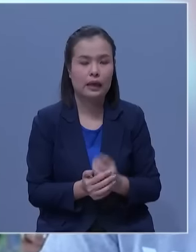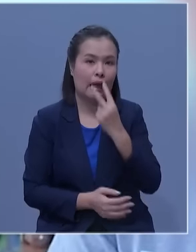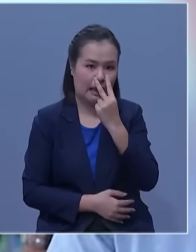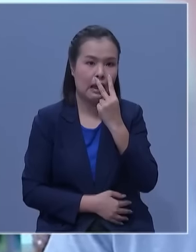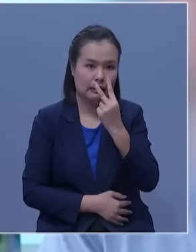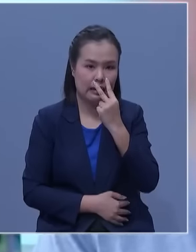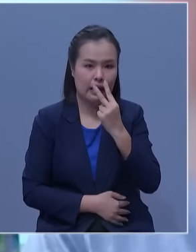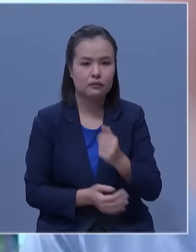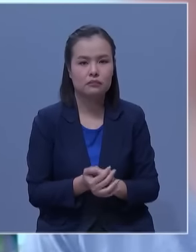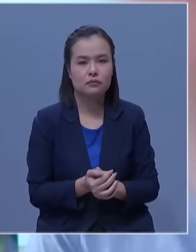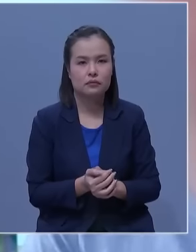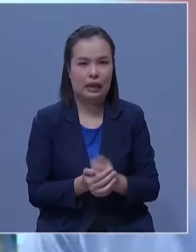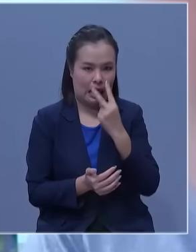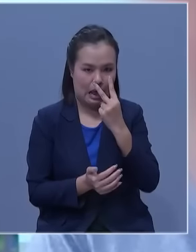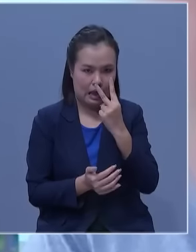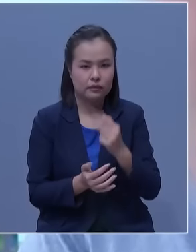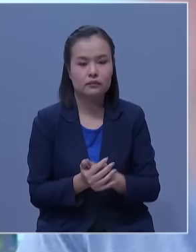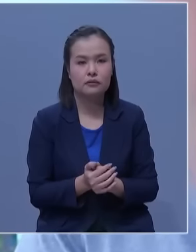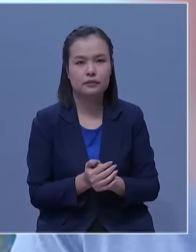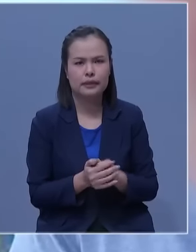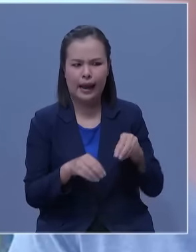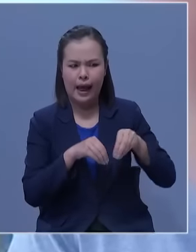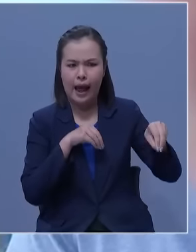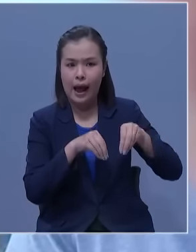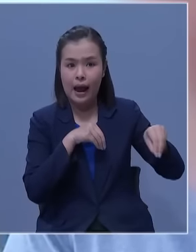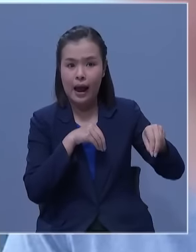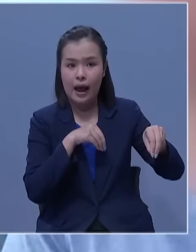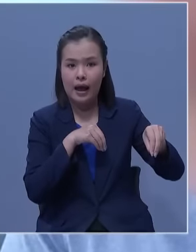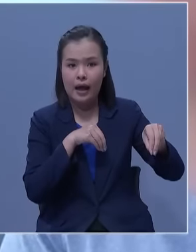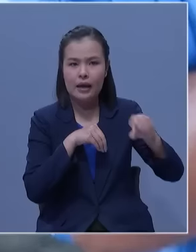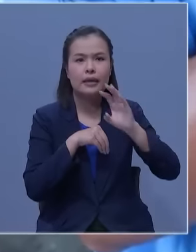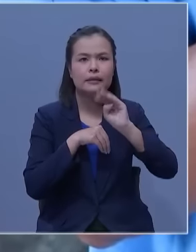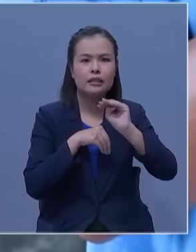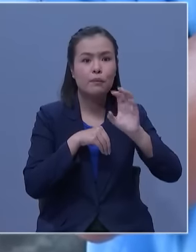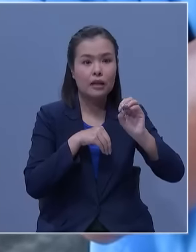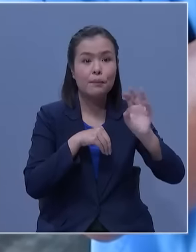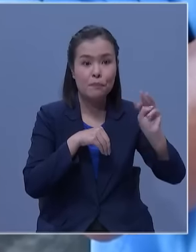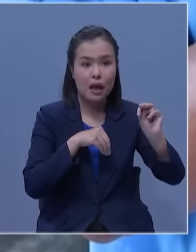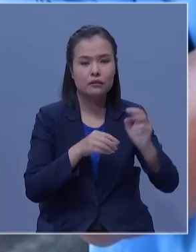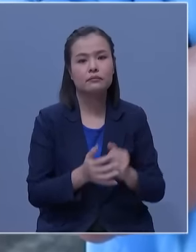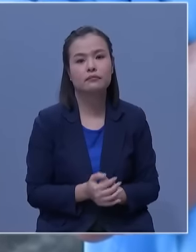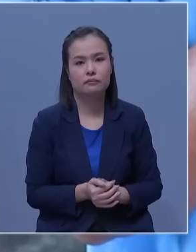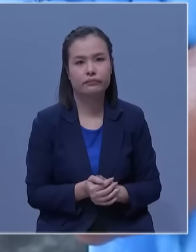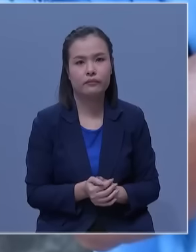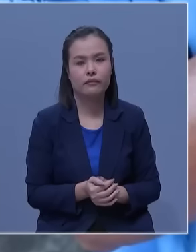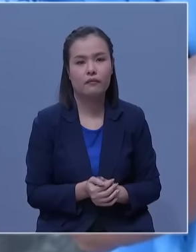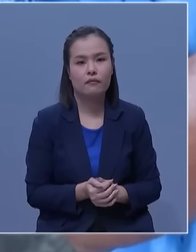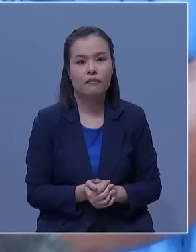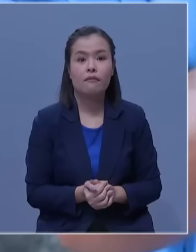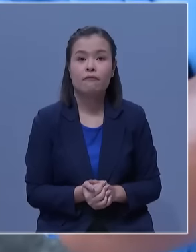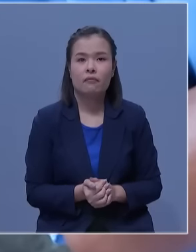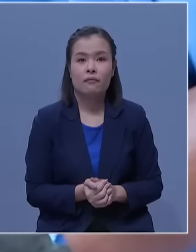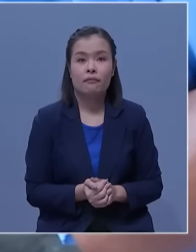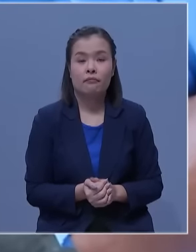ผู้ชายก็ เห็นคนยิงใช่ไหม ครับเห็นคน ห่างจากเราไกล ห่างประมาณ40เมตรครับ อ๋อถูก ต้องคือคุณสุนทรนะคะค